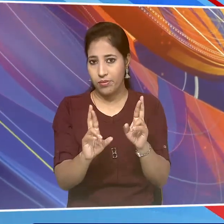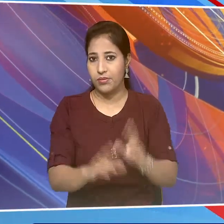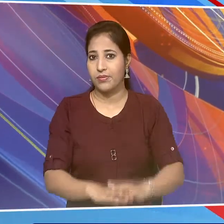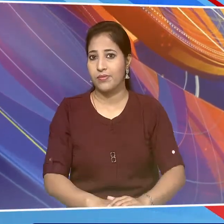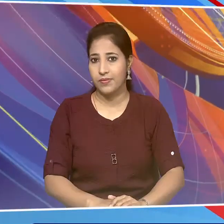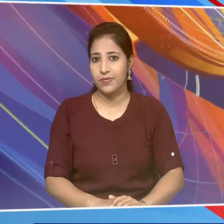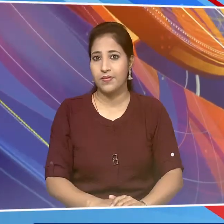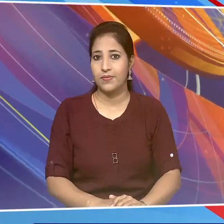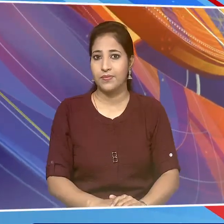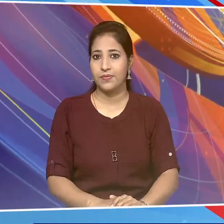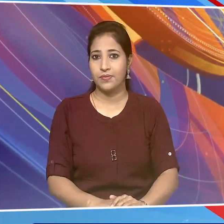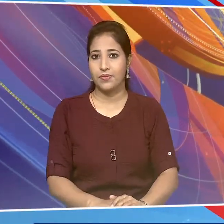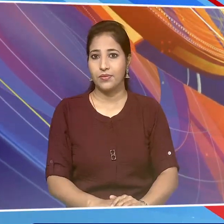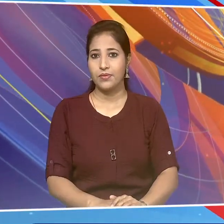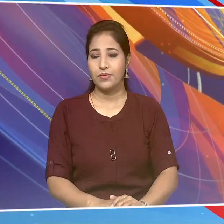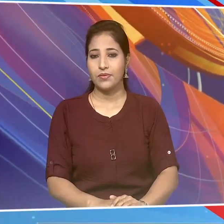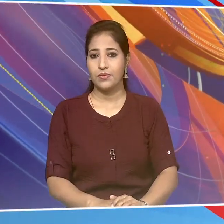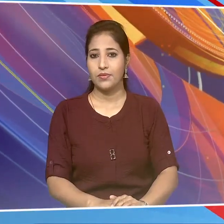है